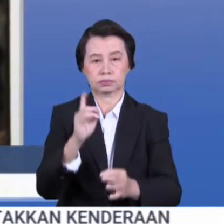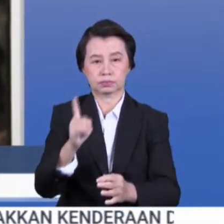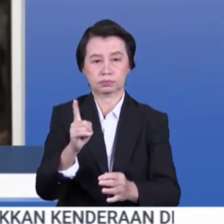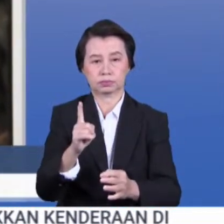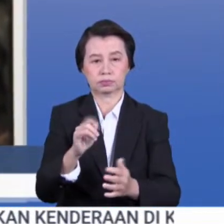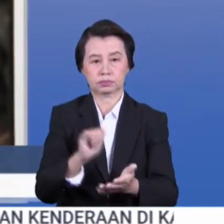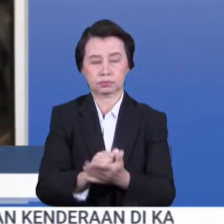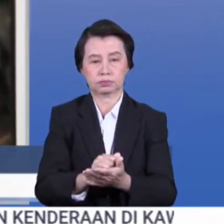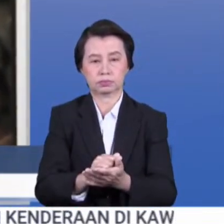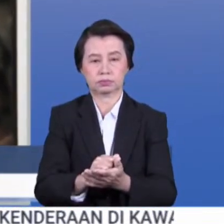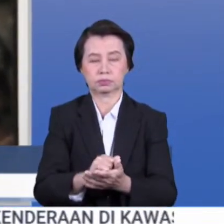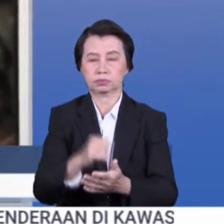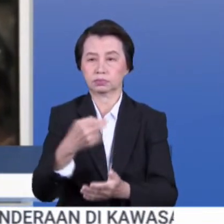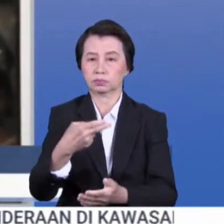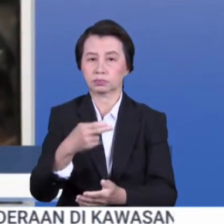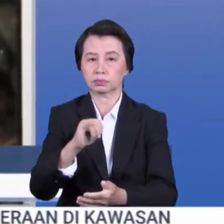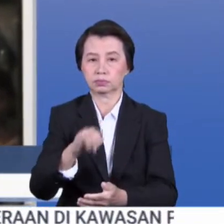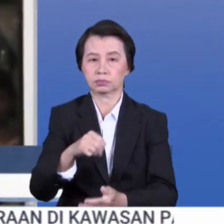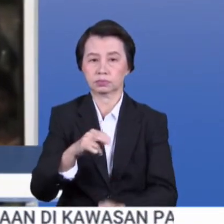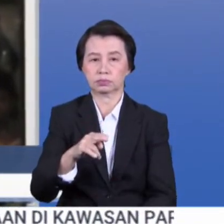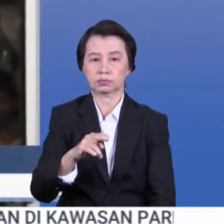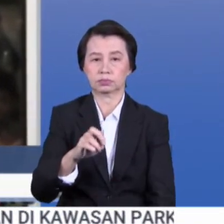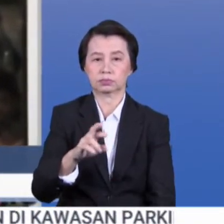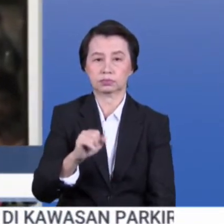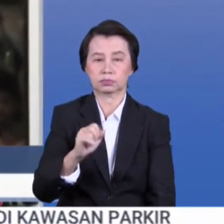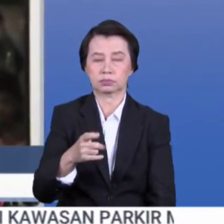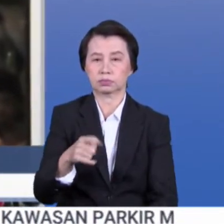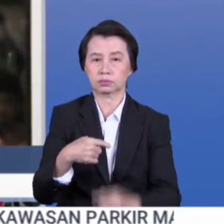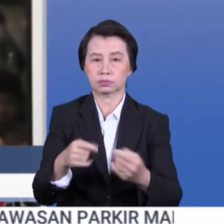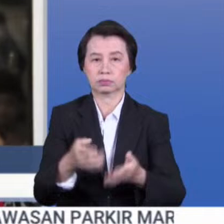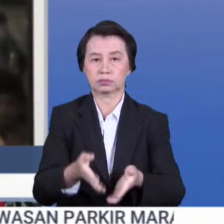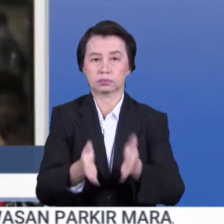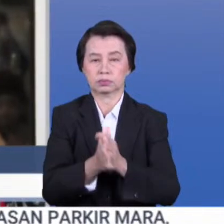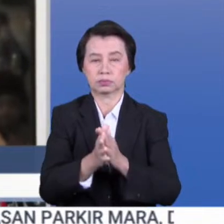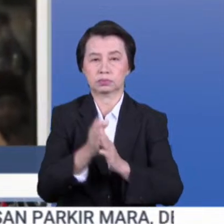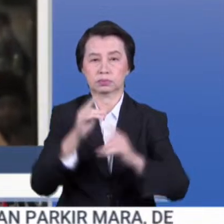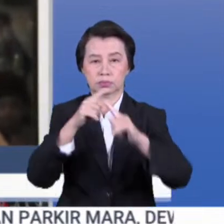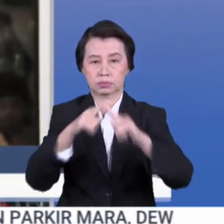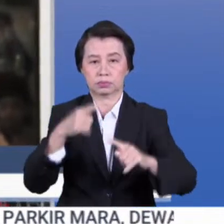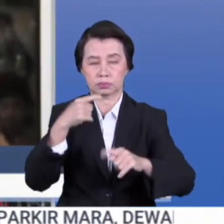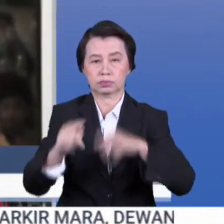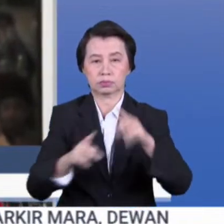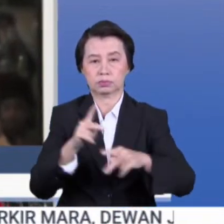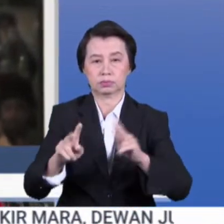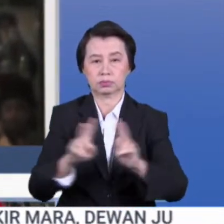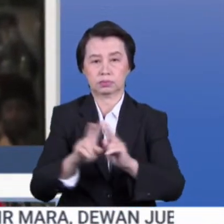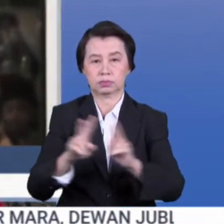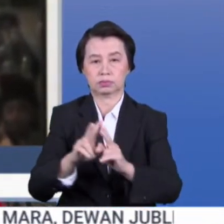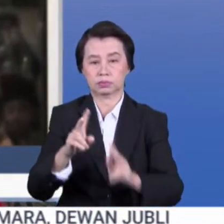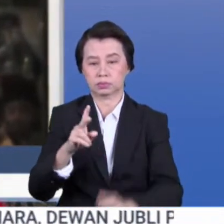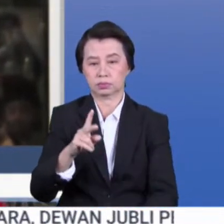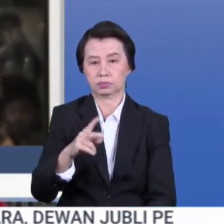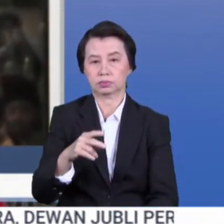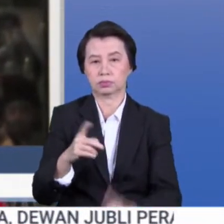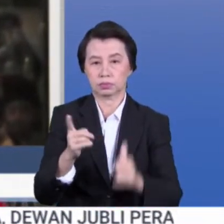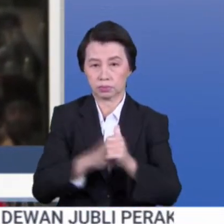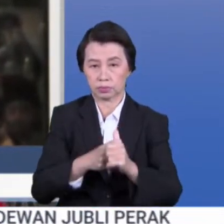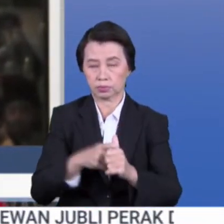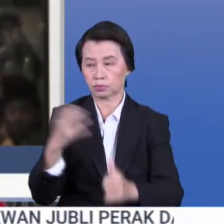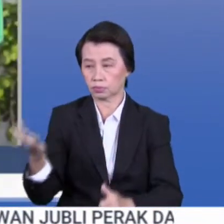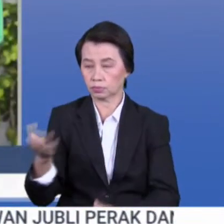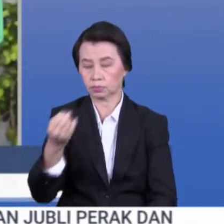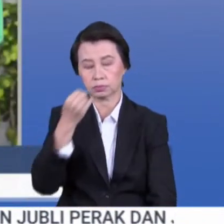Pekarangan Surau Taman Hijrah Simunjan. Bercakap mengenai permohonan pembinaan Dewan untuk kegunaan penduduk Kampung Hijrah Fasa 1, Aula